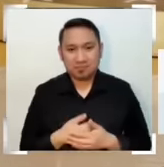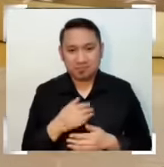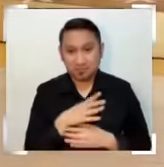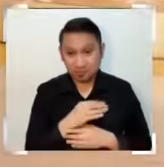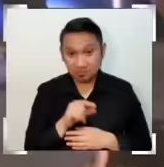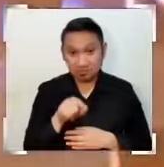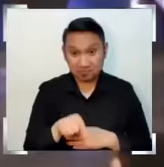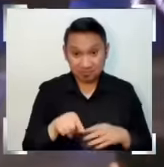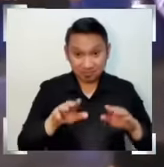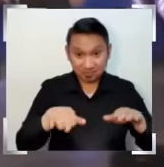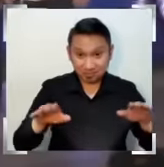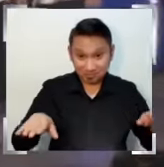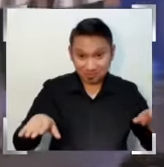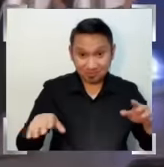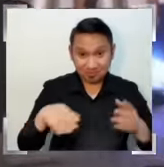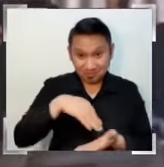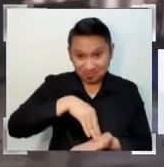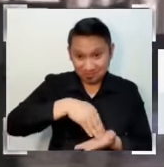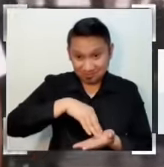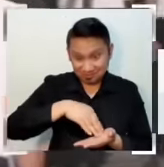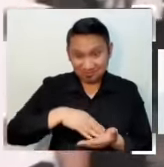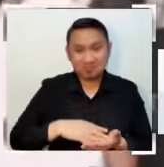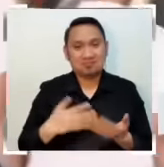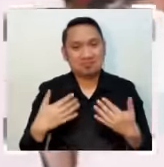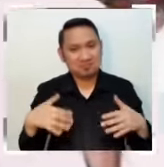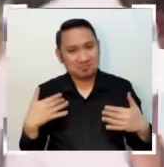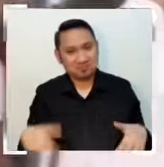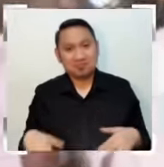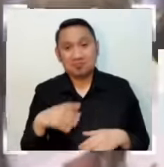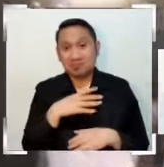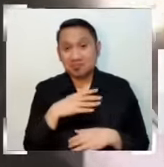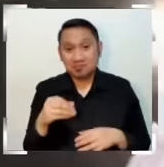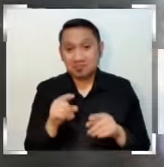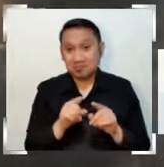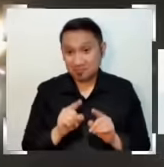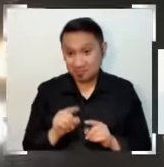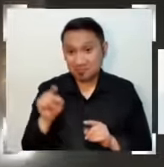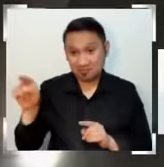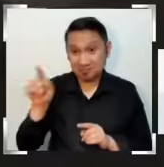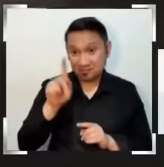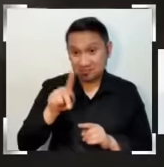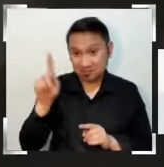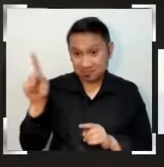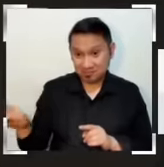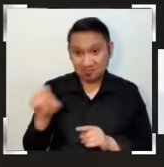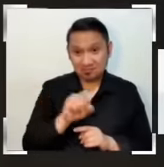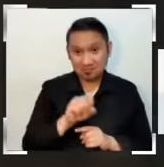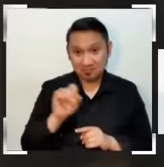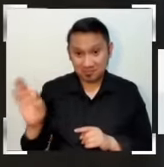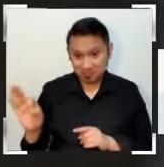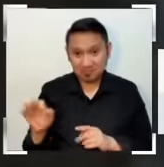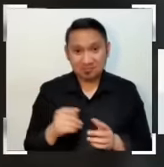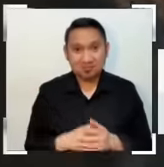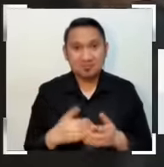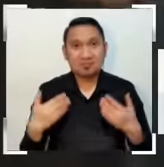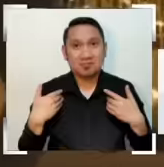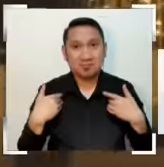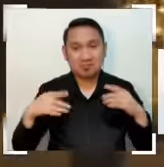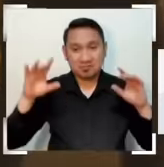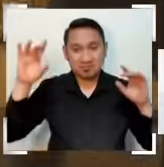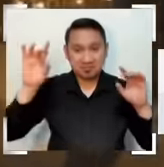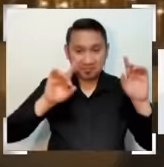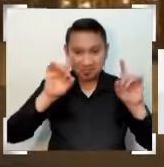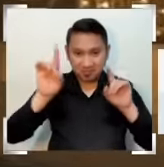batang balerina. Di siyempre pahuhuli ang Paskong Kapampangan sa San Fernando, Pampanga. Nagningning na ang buong Capital